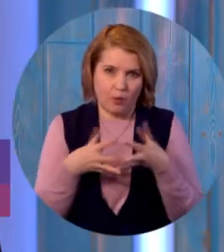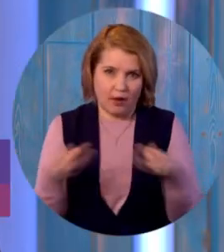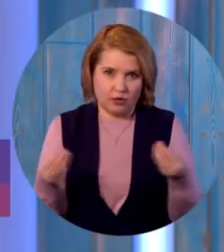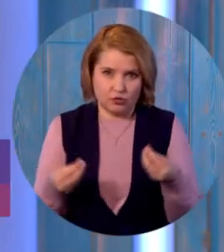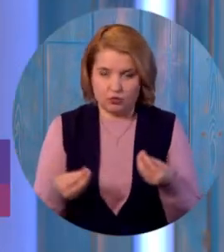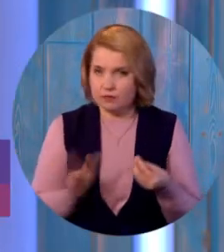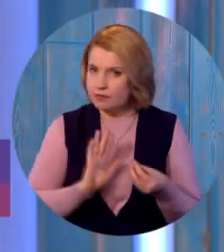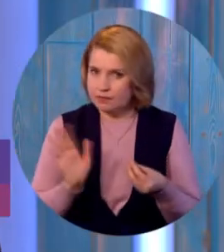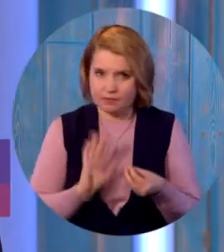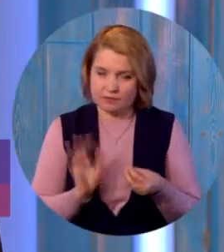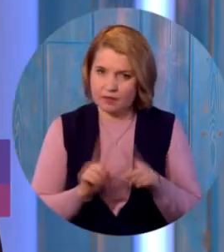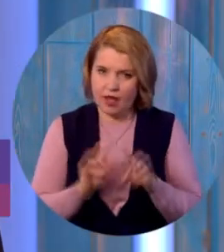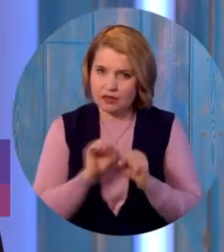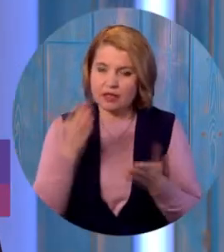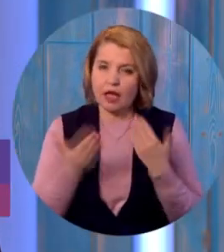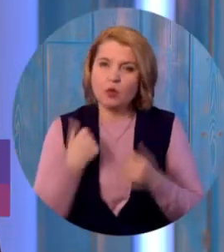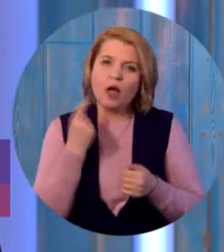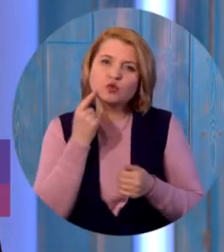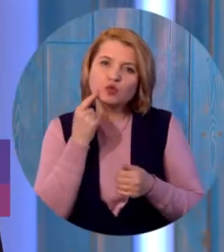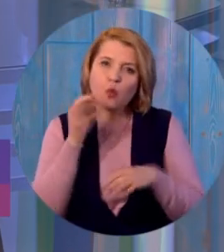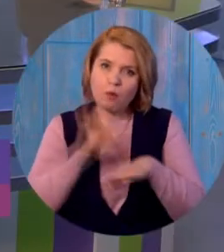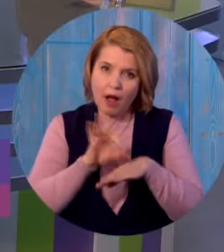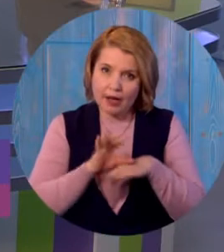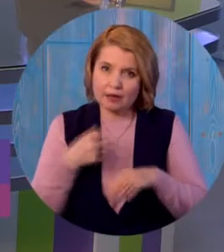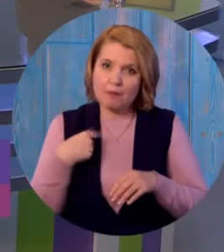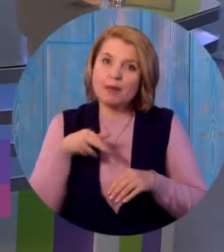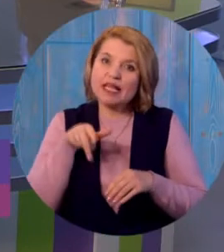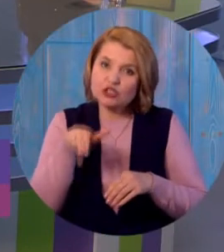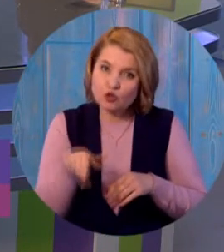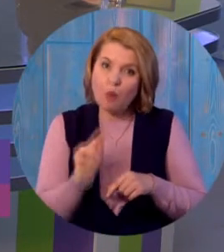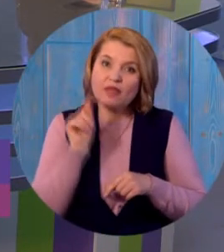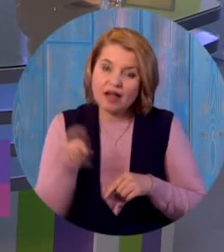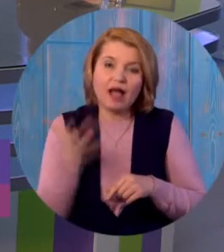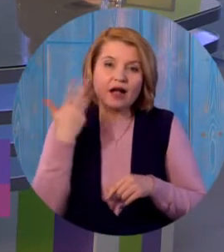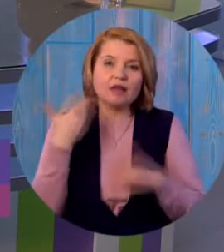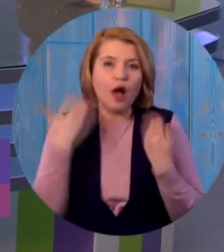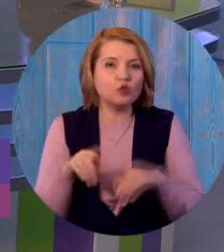нас заболел зуб, то мы идем к стоматологу. Но согласитесь, мы идем тогда, когда он уже болит так,